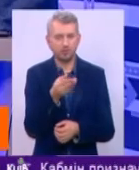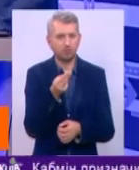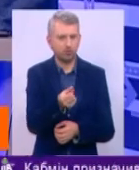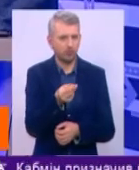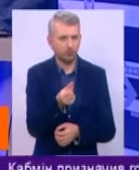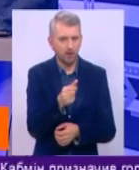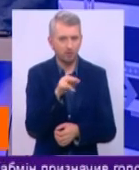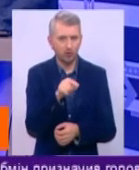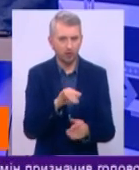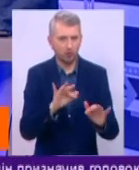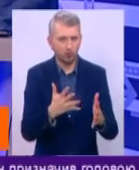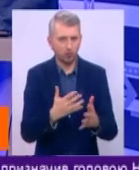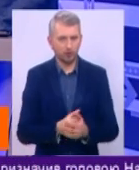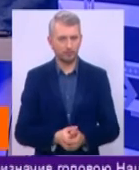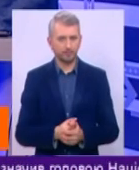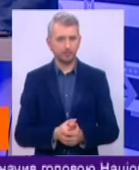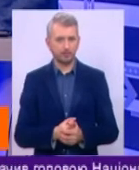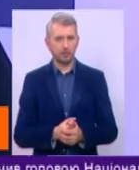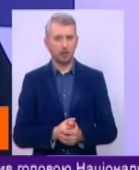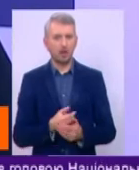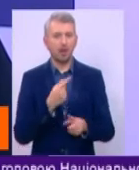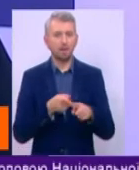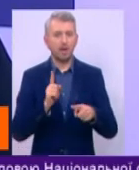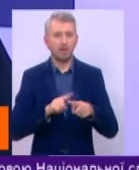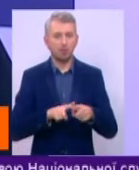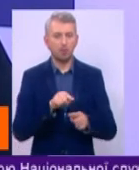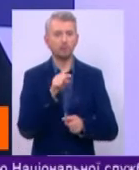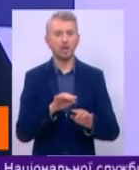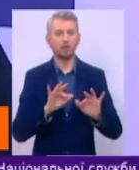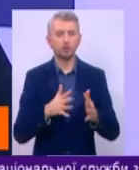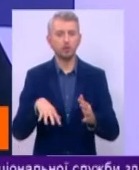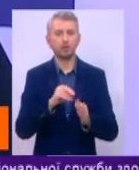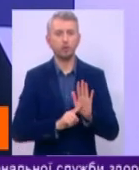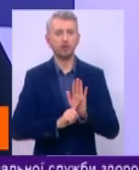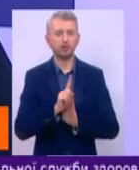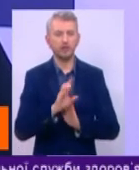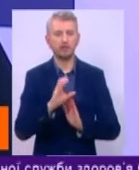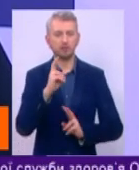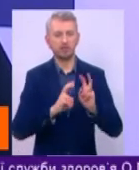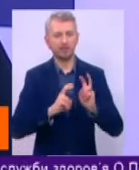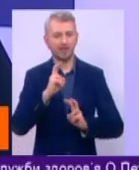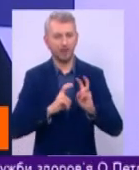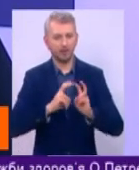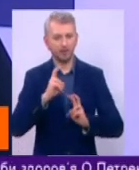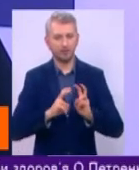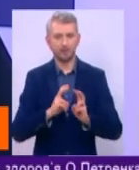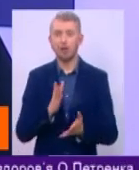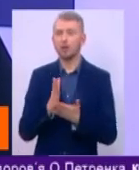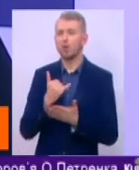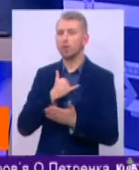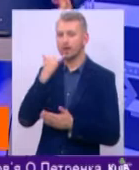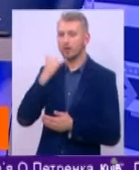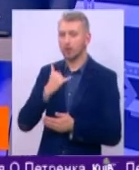выплаты по данному случаю. Поэтому в данном случае все начинается с предприятия. Я у нас